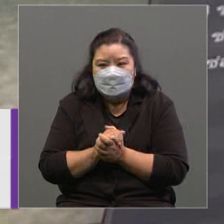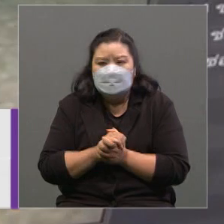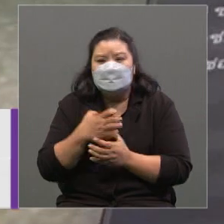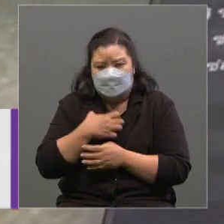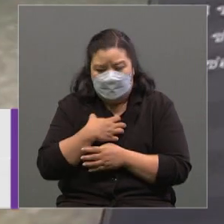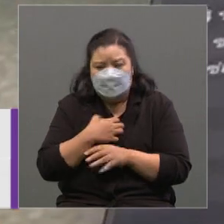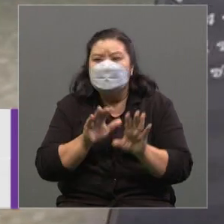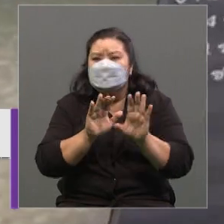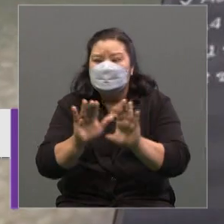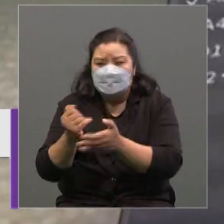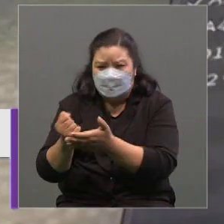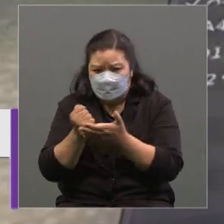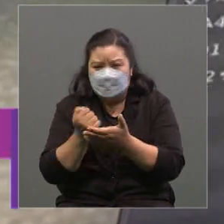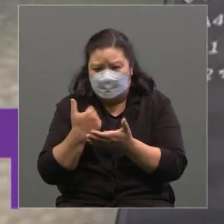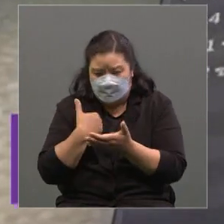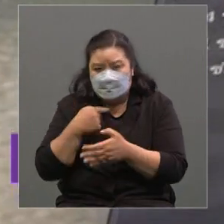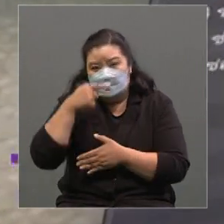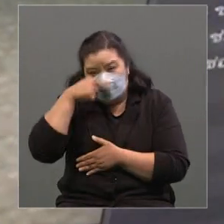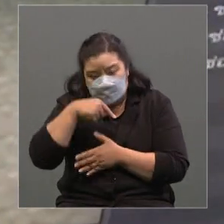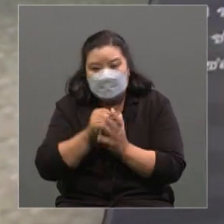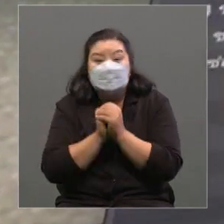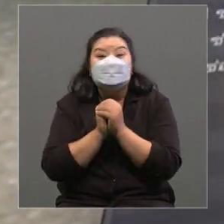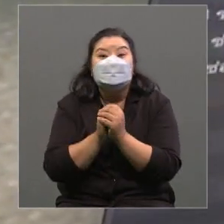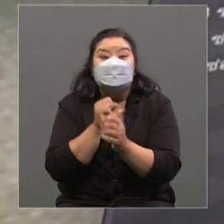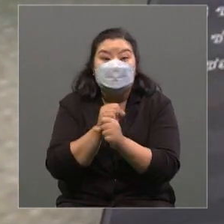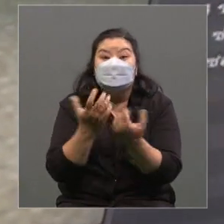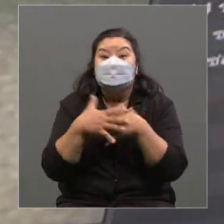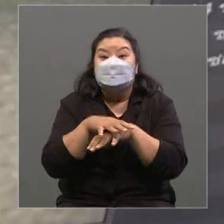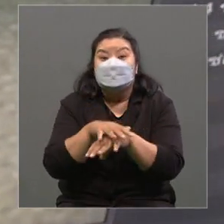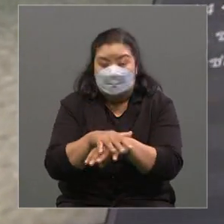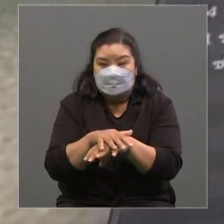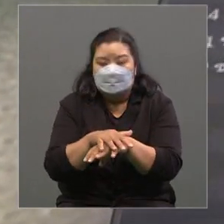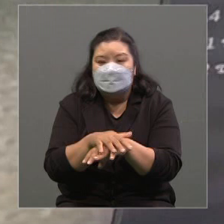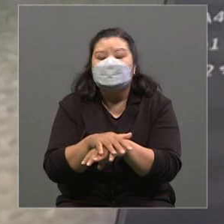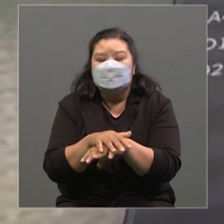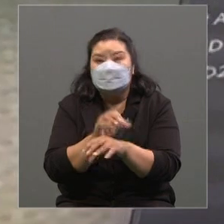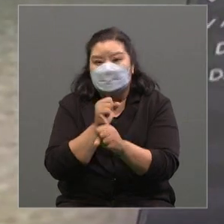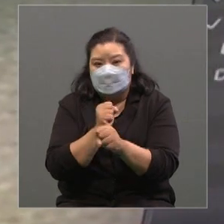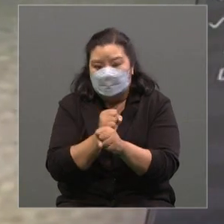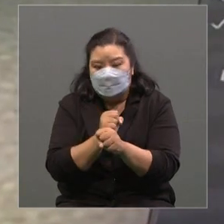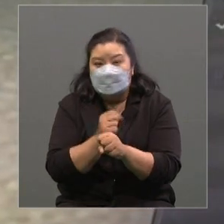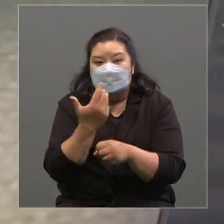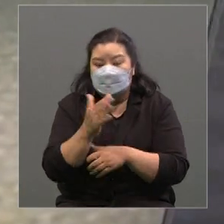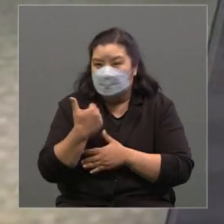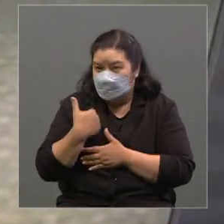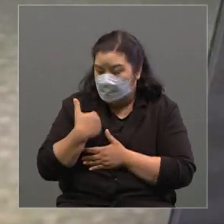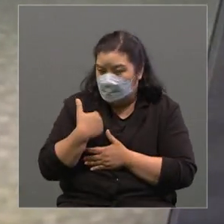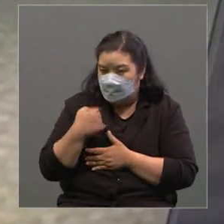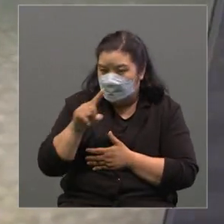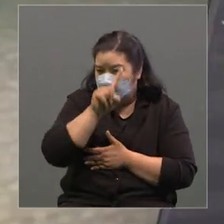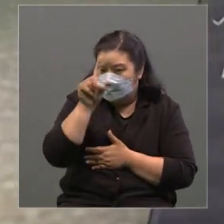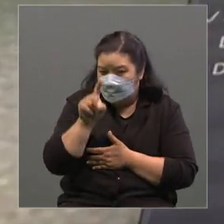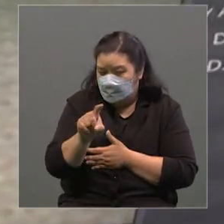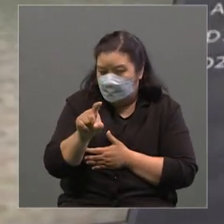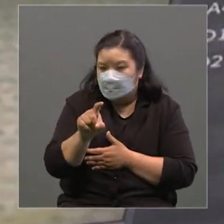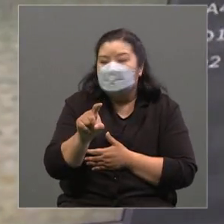ที่ทุกส่วนติดตามอย่างใกล้ชิดและไทยกับจีนเนี่ยมีการทำงานประสานร่วมกันมาโดยตลอดนะคะทีนี้หลายคนก็เลยตั้งคำถามตั้ง